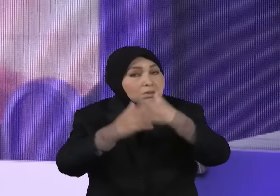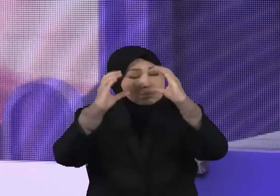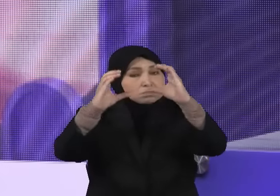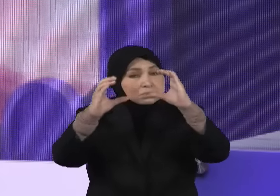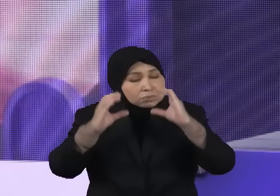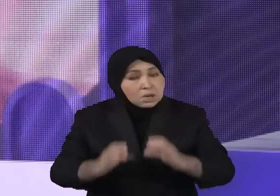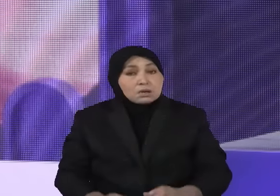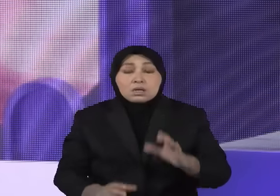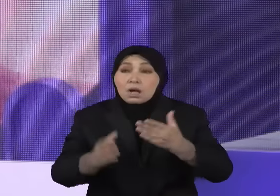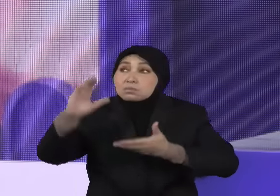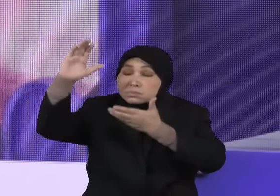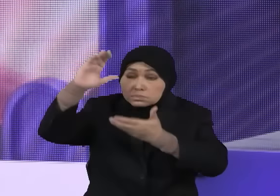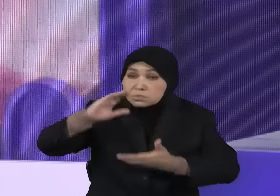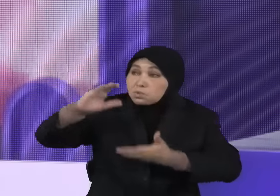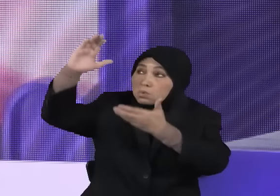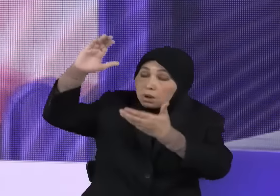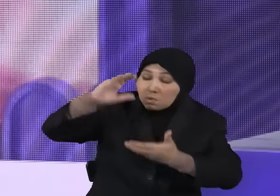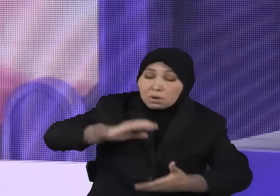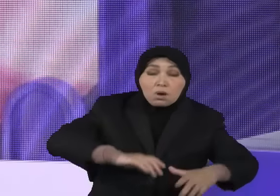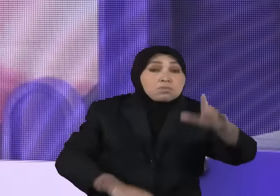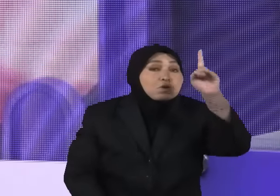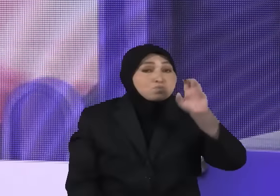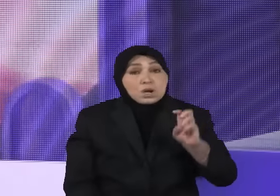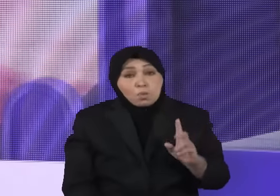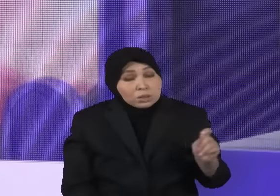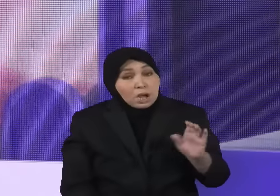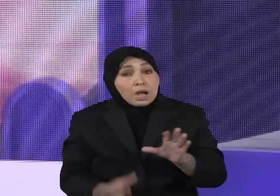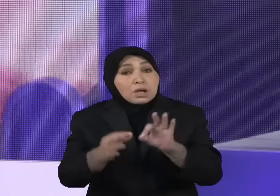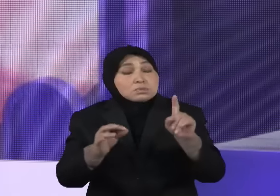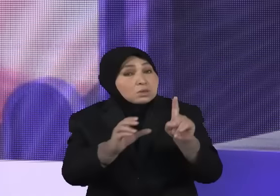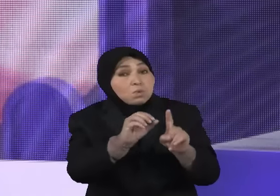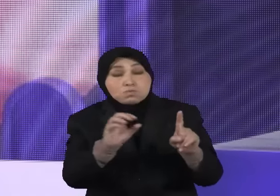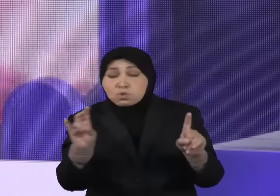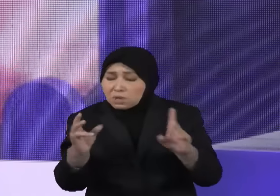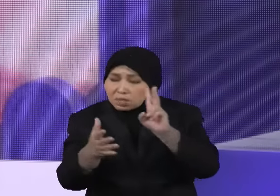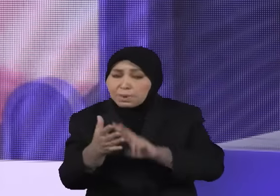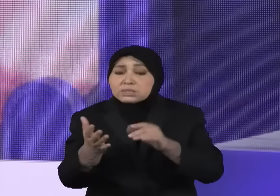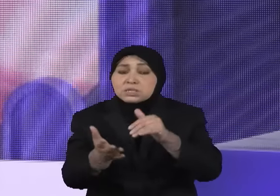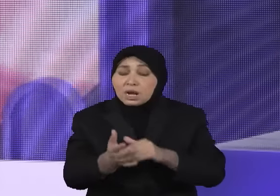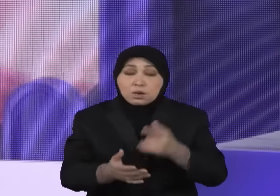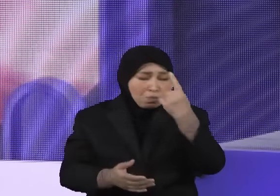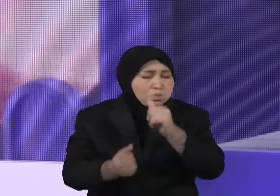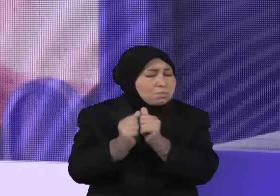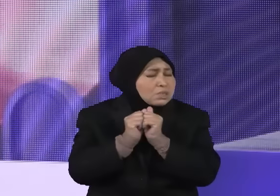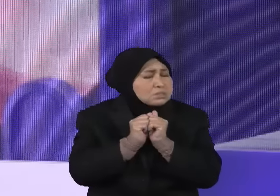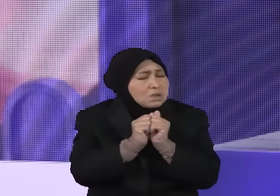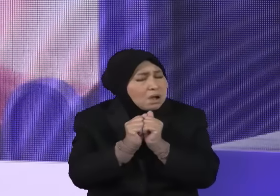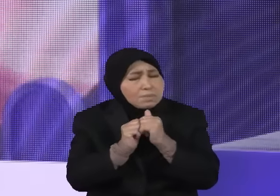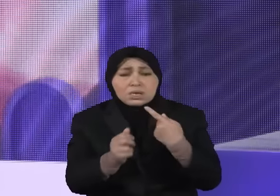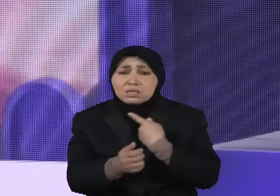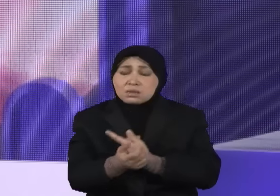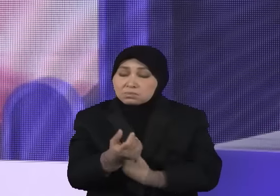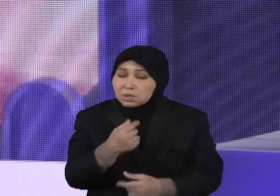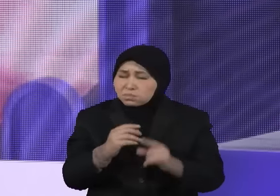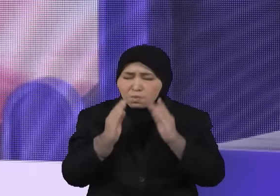yang diturunkan oleh Allah Subhanahu Wa Taala. Dan ayat 107 kita baca sekali lagi untuk sama-sama kita mengambil